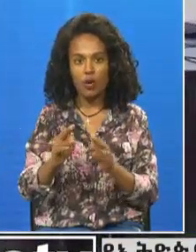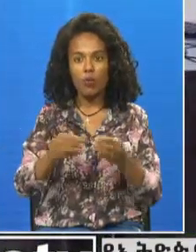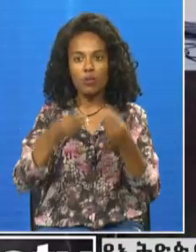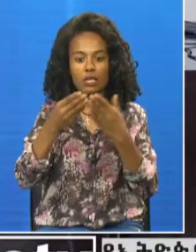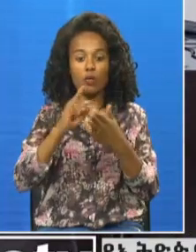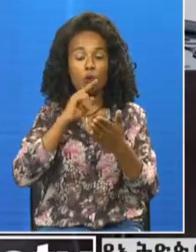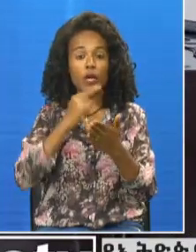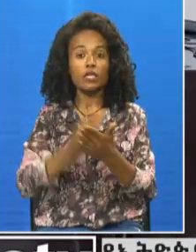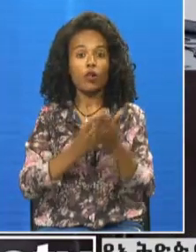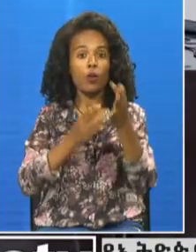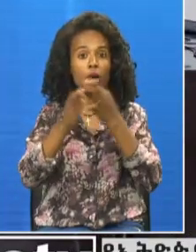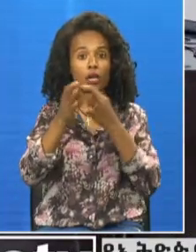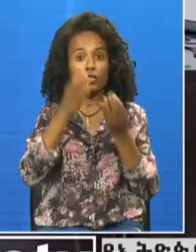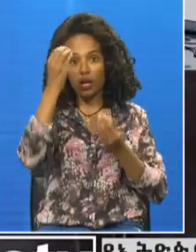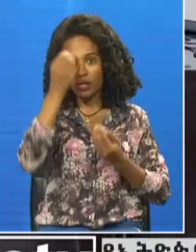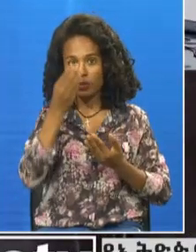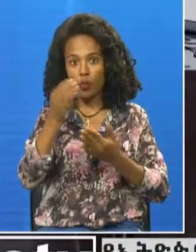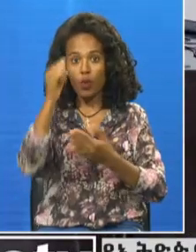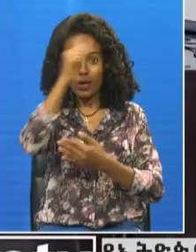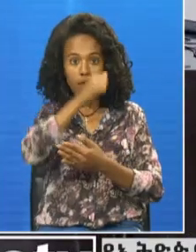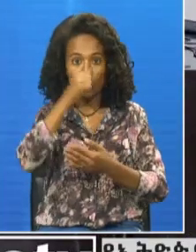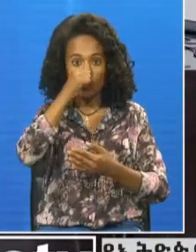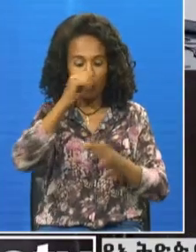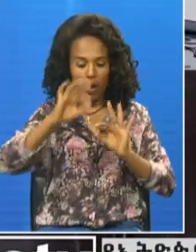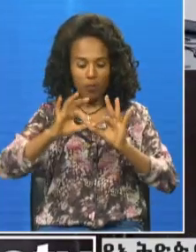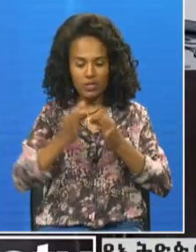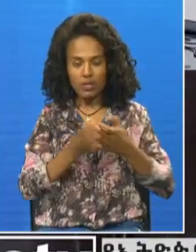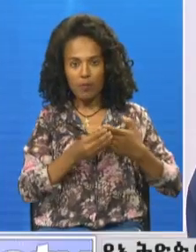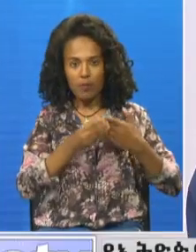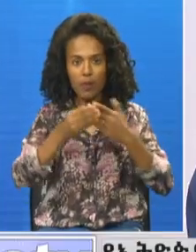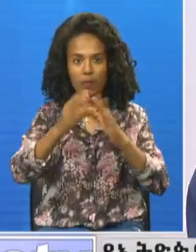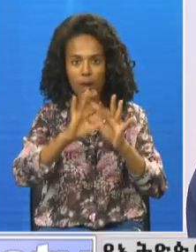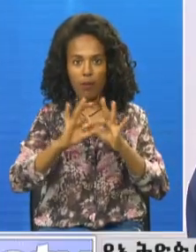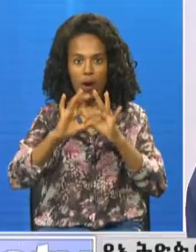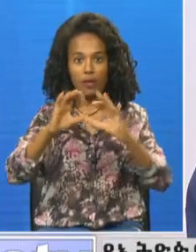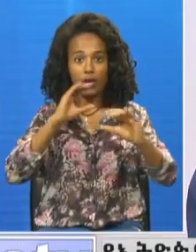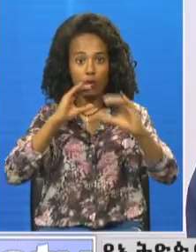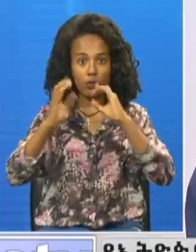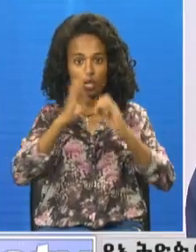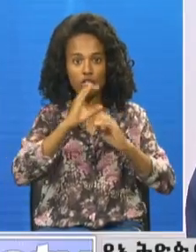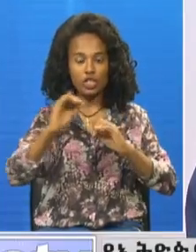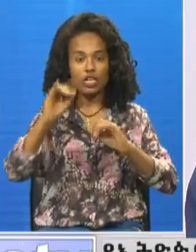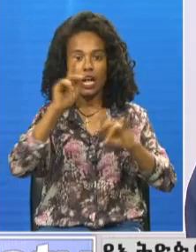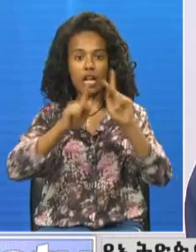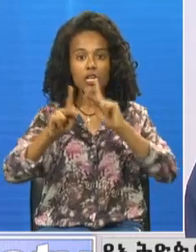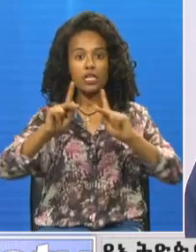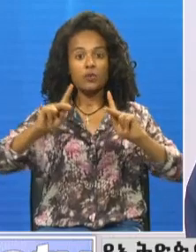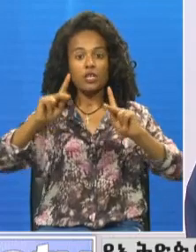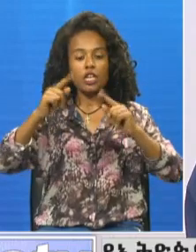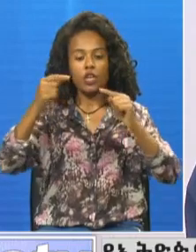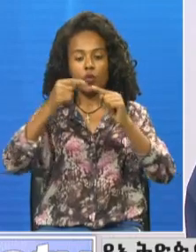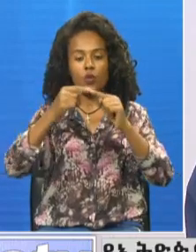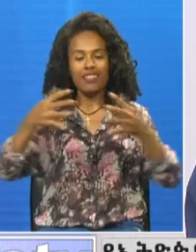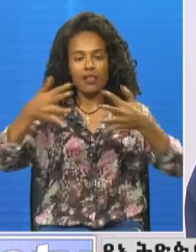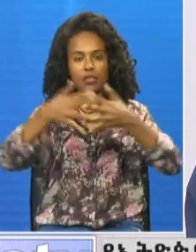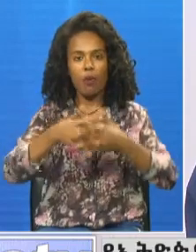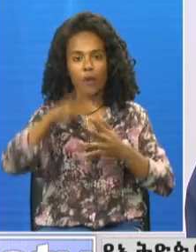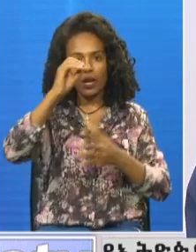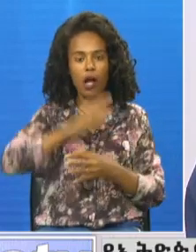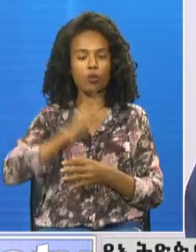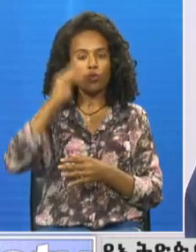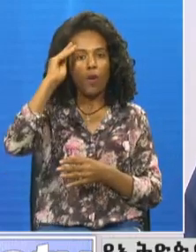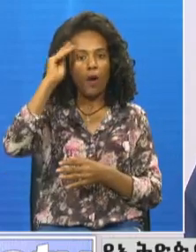መተላለፊያ መንገዶችና መደረግ ስለሚገባቸው ጥንቃቄዎች ግንዛቤ የማስጨበጥና የማስተማር ስራዎች